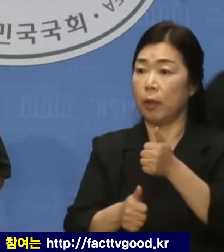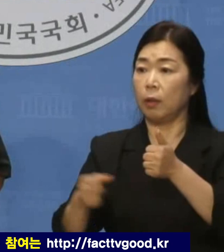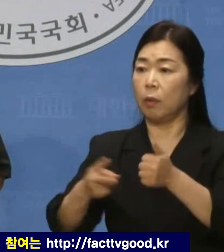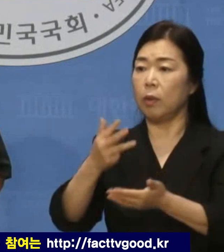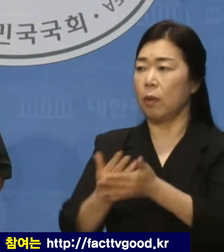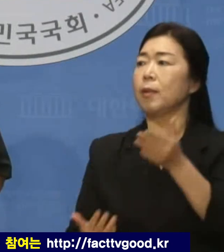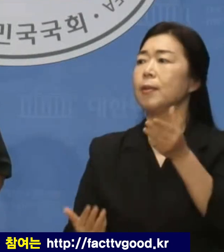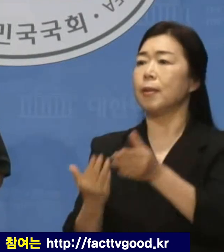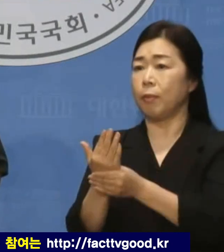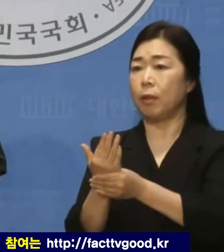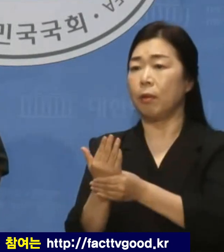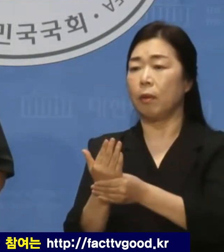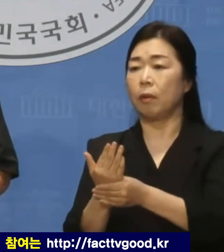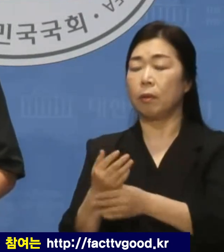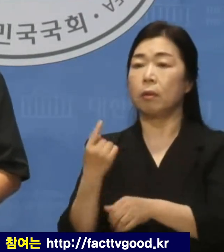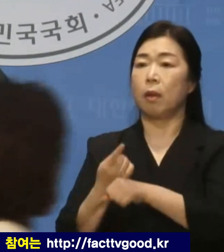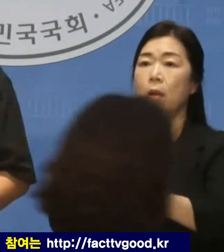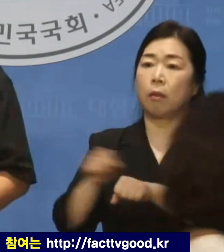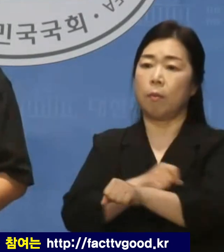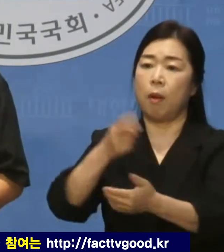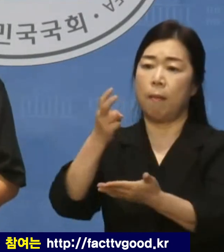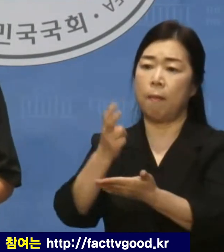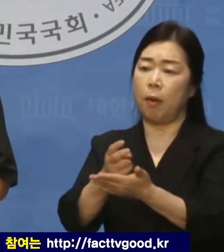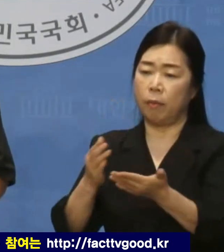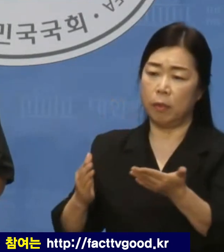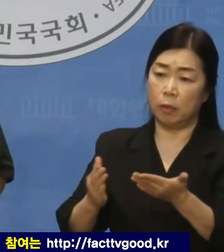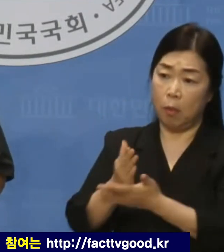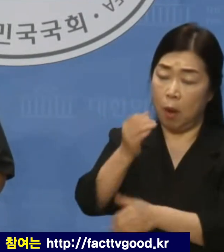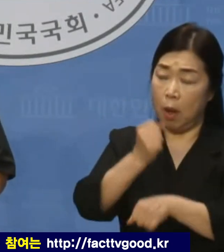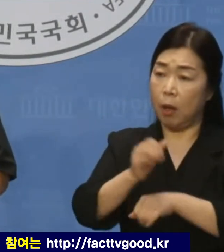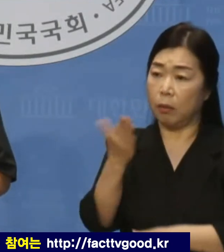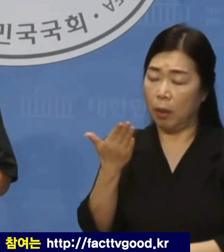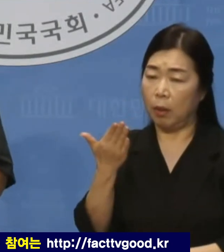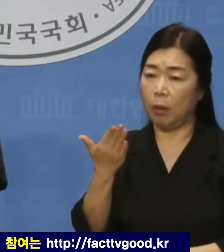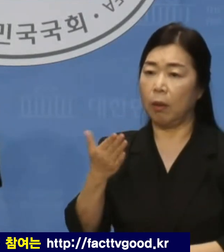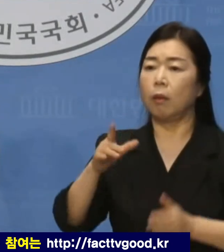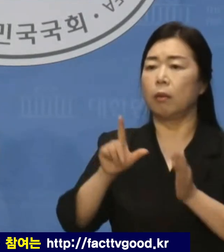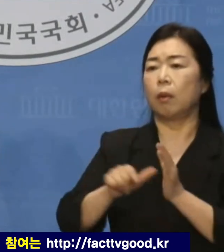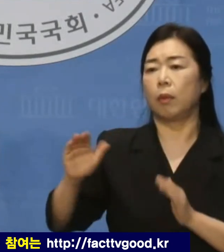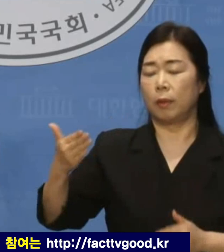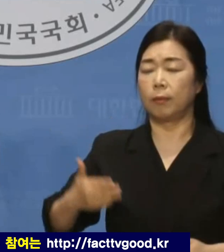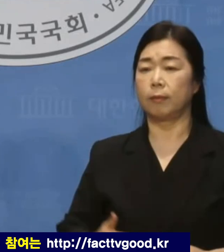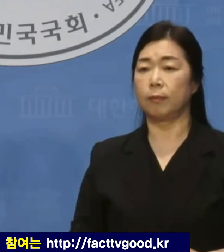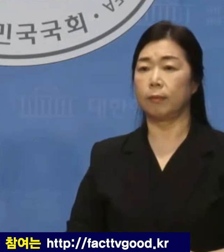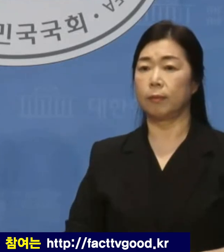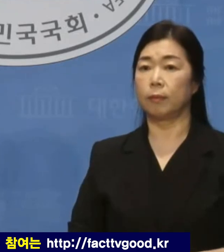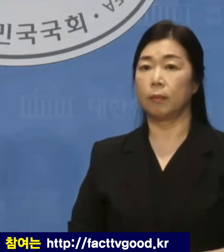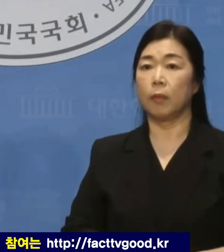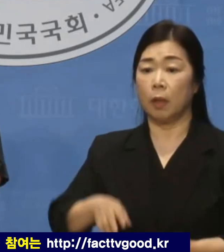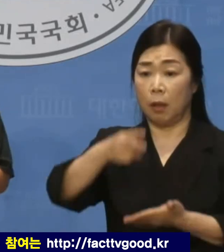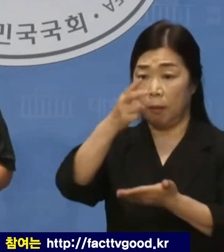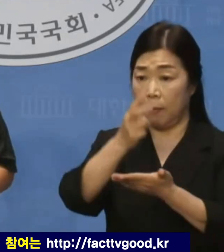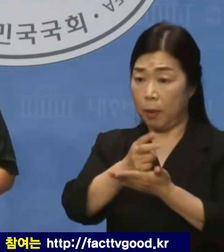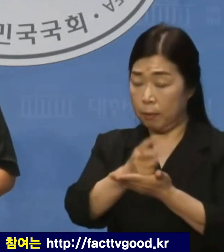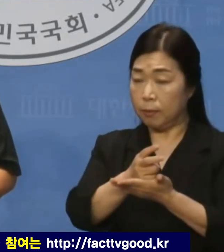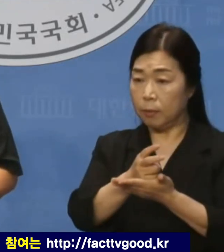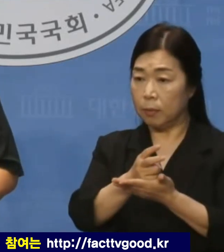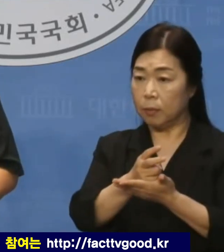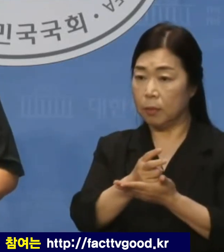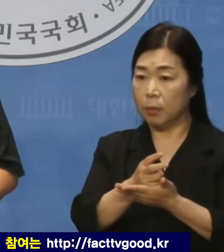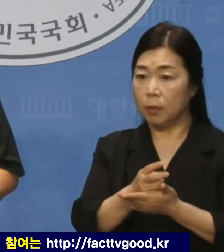행정안전위원회에서 우리 이태원 참사 진상규명특별법을 통과시켜 주셔야 하는 때가 왔기 때문입니다. 이